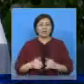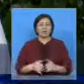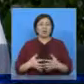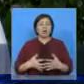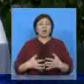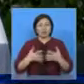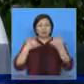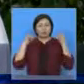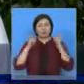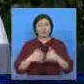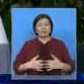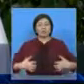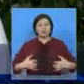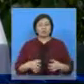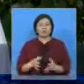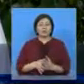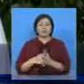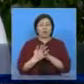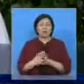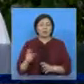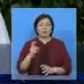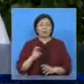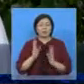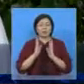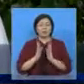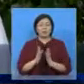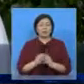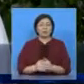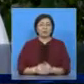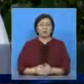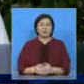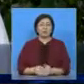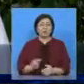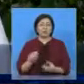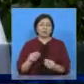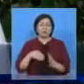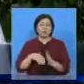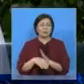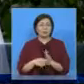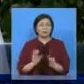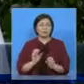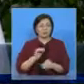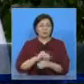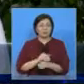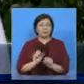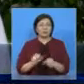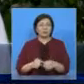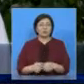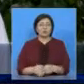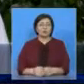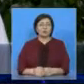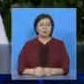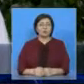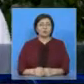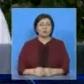мелкой рогатый скот то есть до агропромышленное направление в целом но и дополнительно это может быть какие то